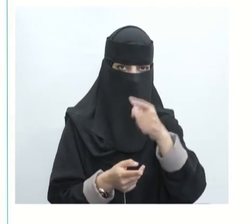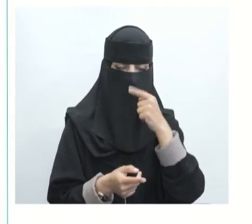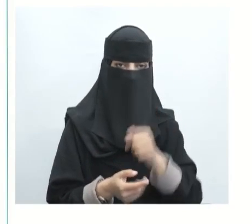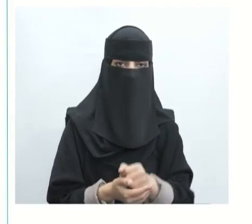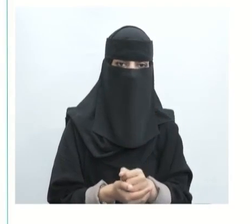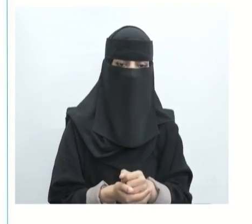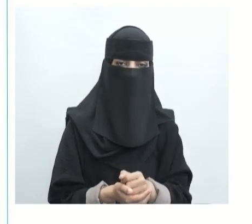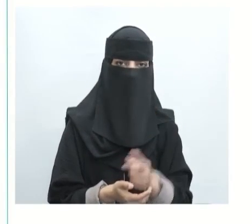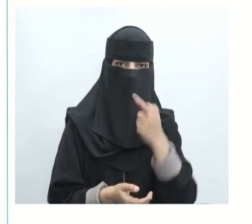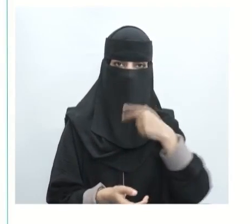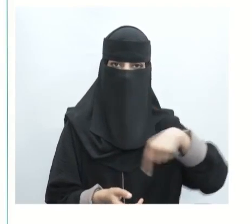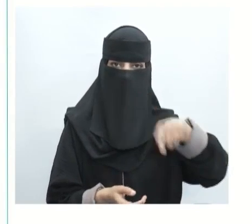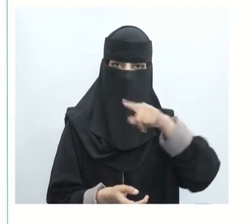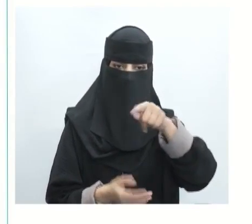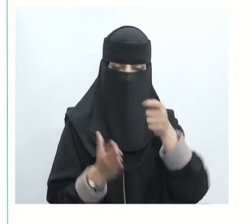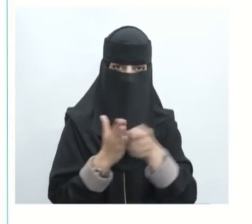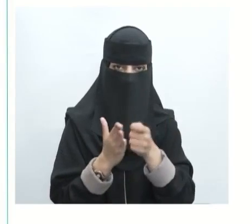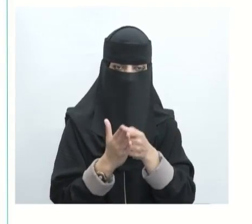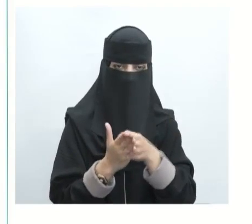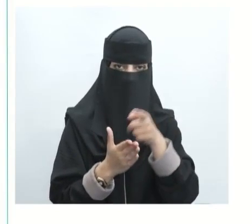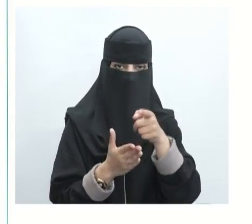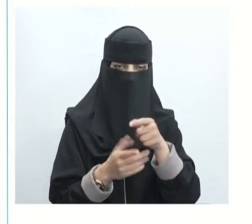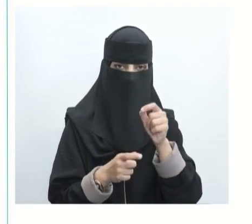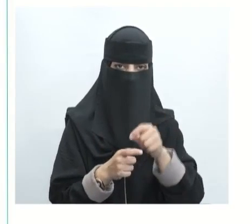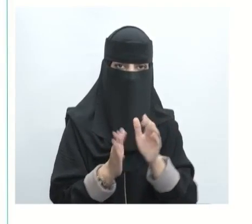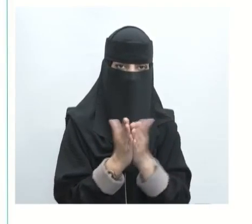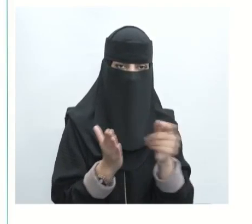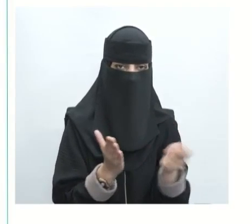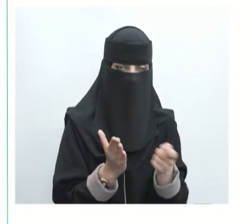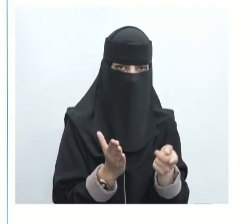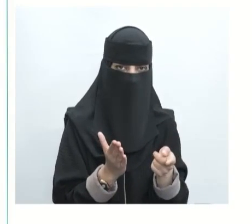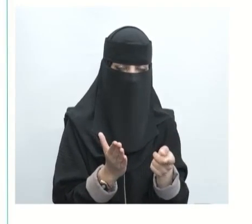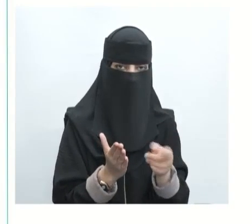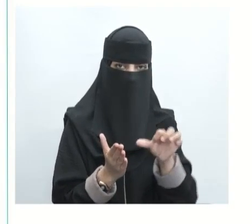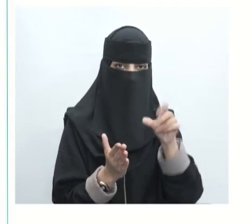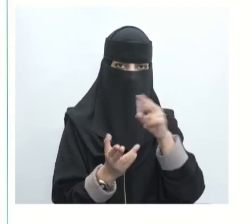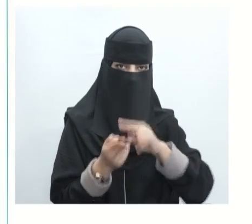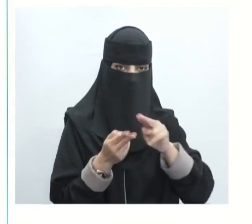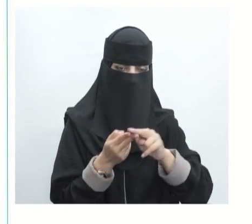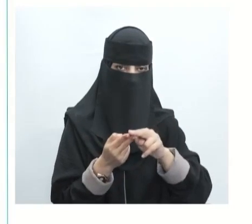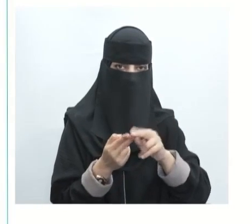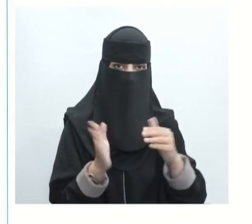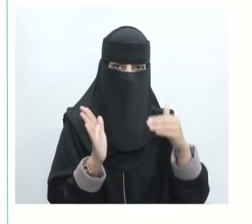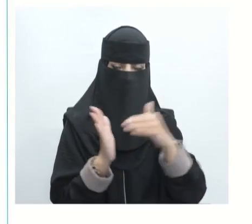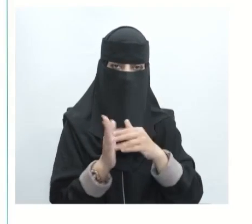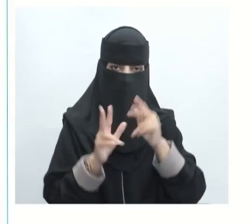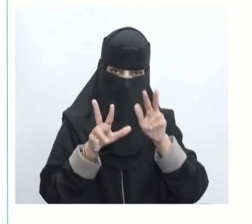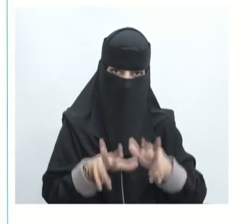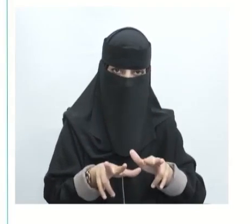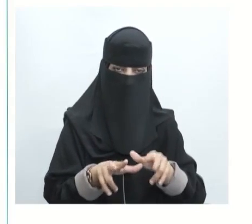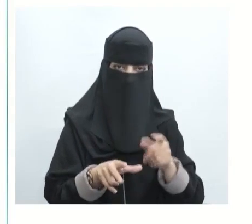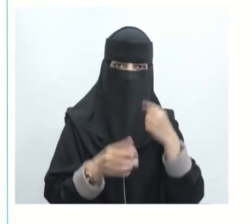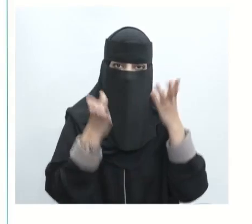التطبيق. أأمل منكم أن تقوموا بتدوينه في كراسكم وحله حتى تثبتوا